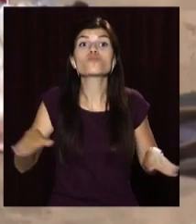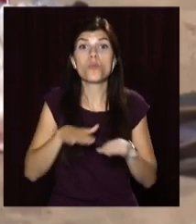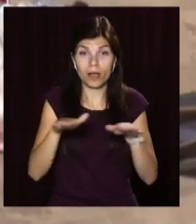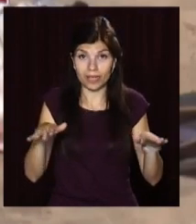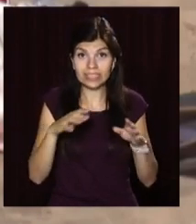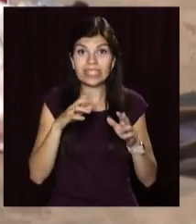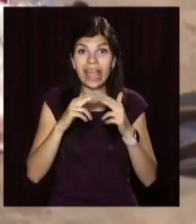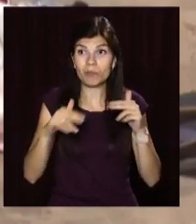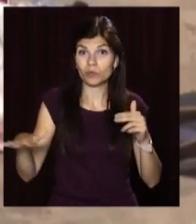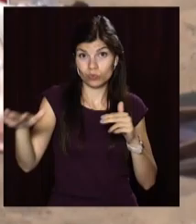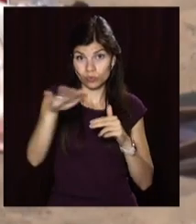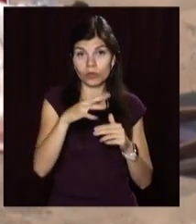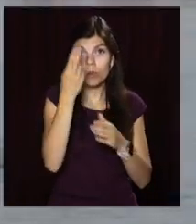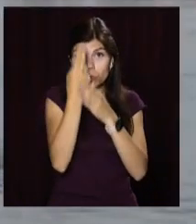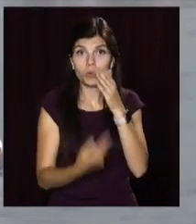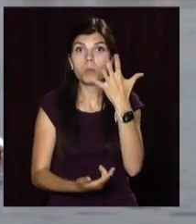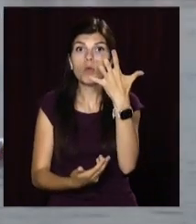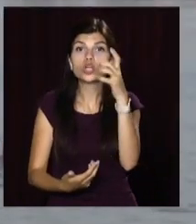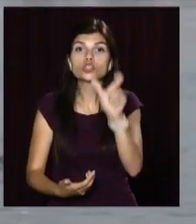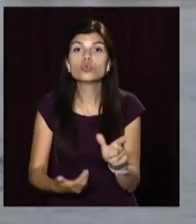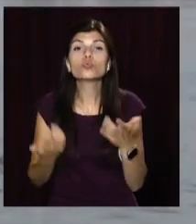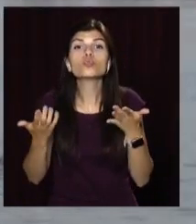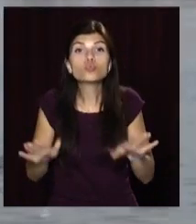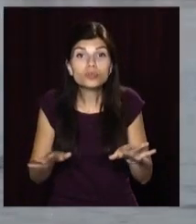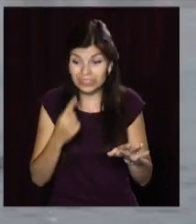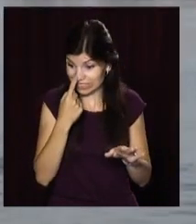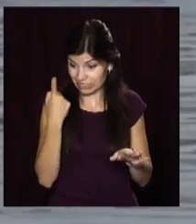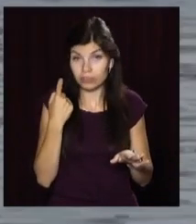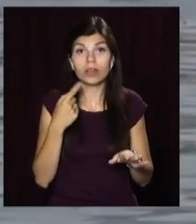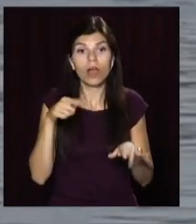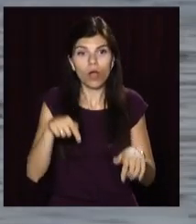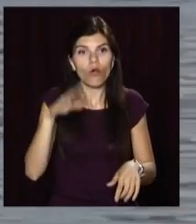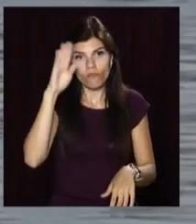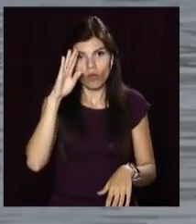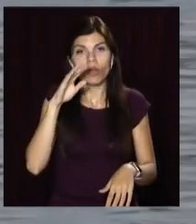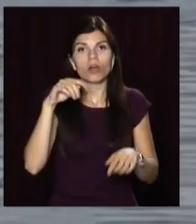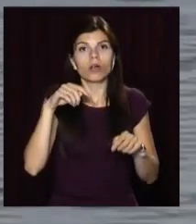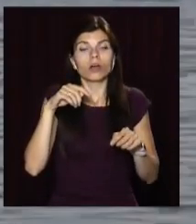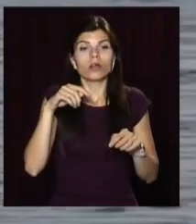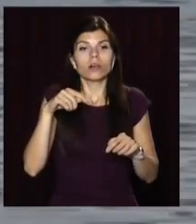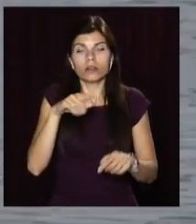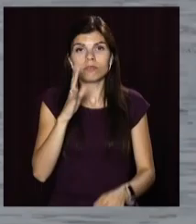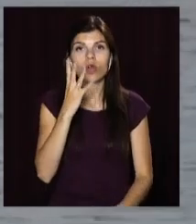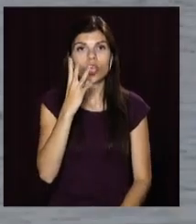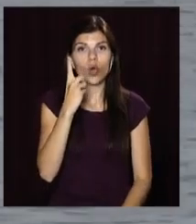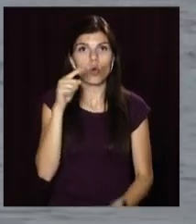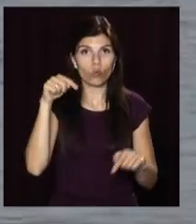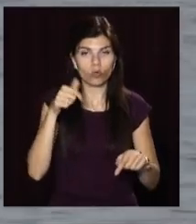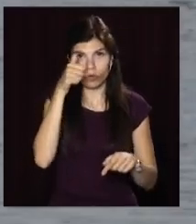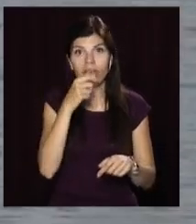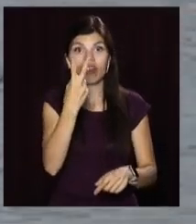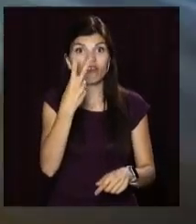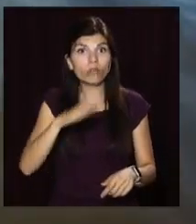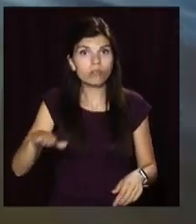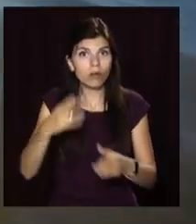сезону на Дніпропетровщині потонули 5 людей. Загалом цьогоріч вода забрала життя 31 людини, двоє – це